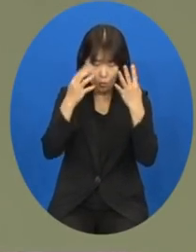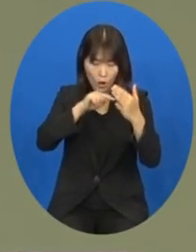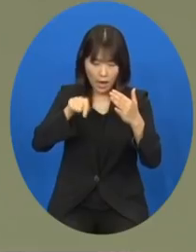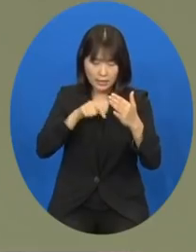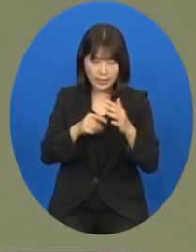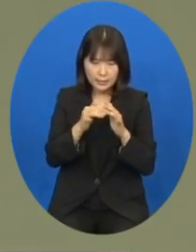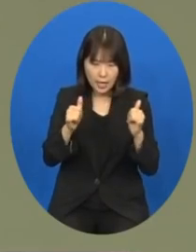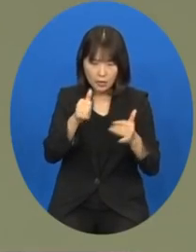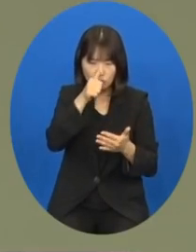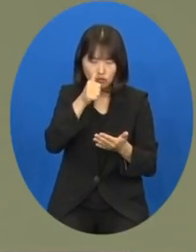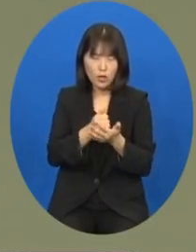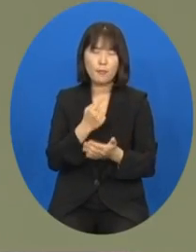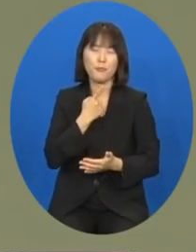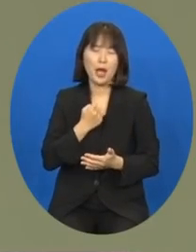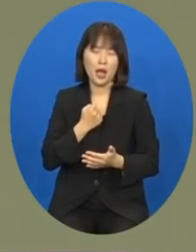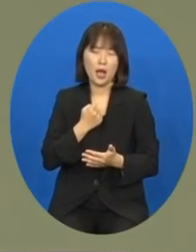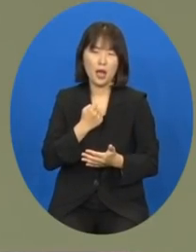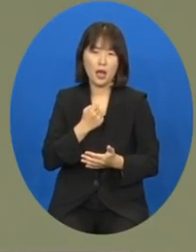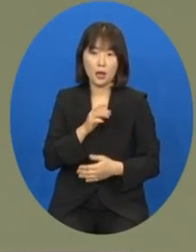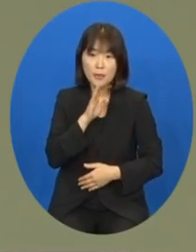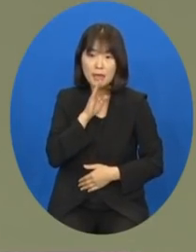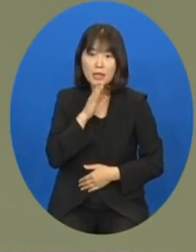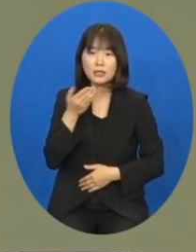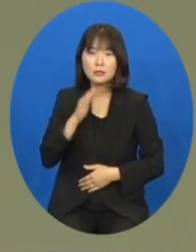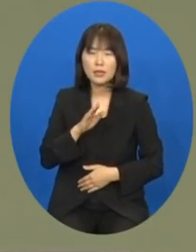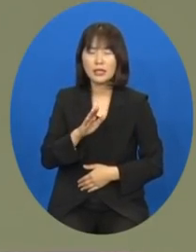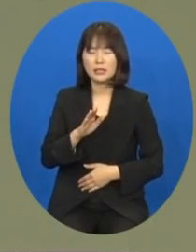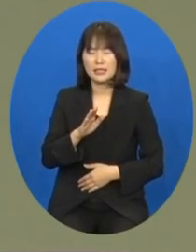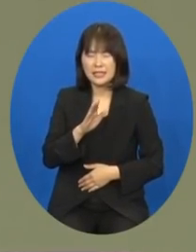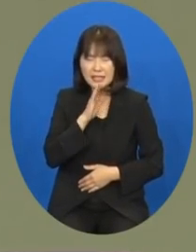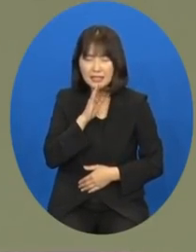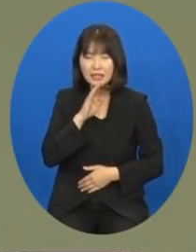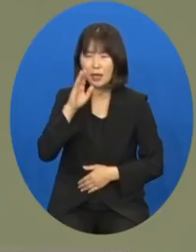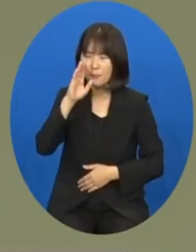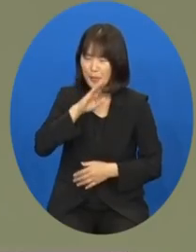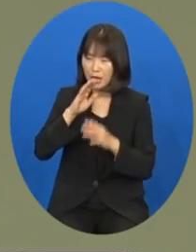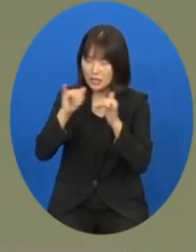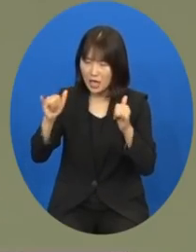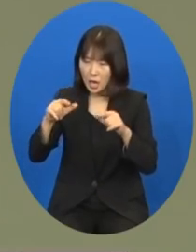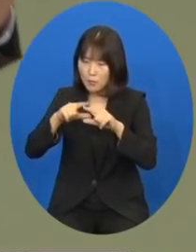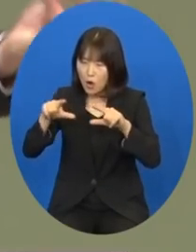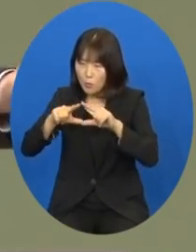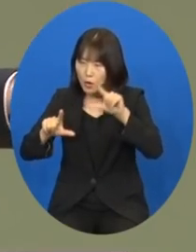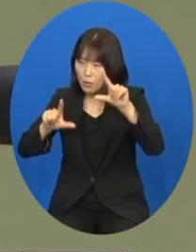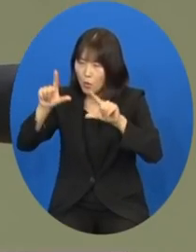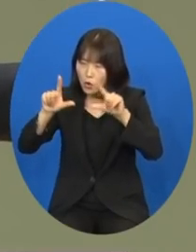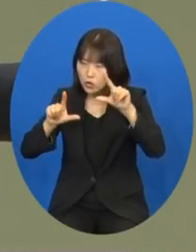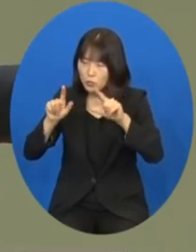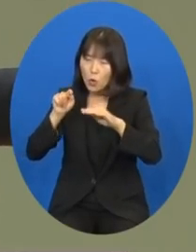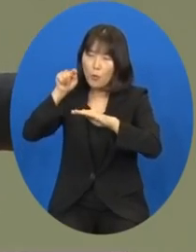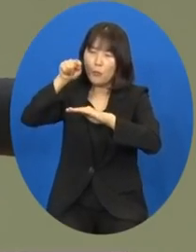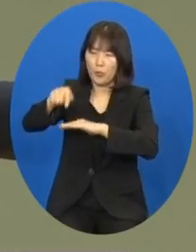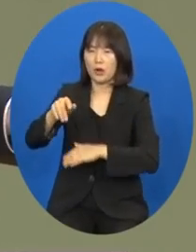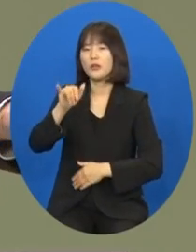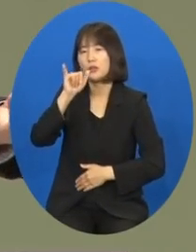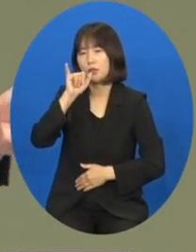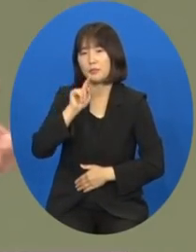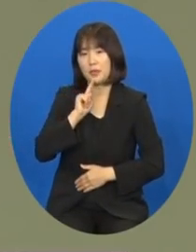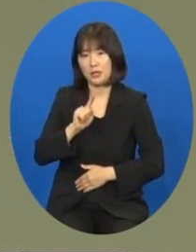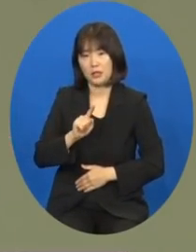가거든 간 것은 맞는데 그러나 진짜 큰 사람들은 평범한 모습을 하고 바깥에 있다는 거예요